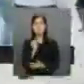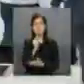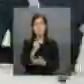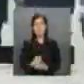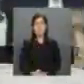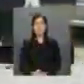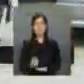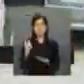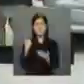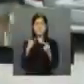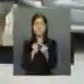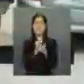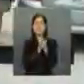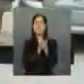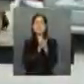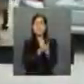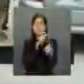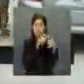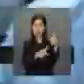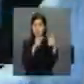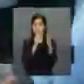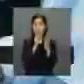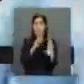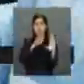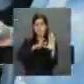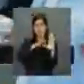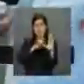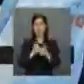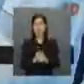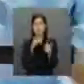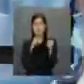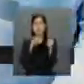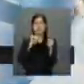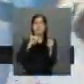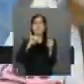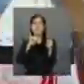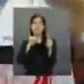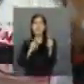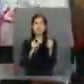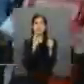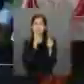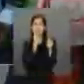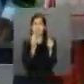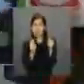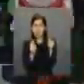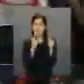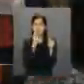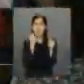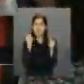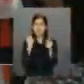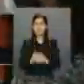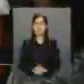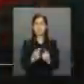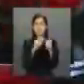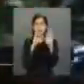าเสียงช่วยนายธนาธีระวานิชผู้สมัครเขต6พญาไทดินแดงทักทายประชาชนในตลาดยังคงเป็นรูปแบบการหาเสียงที่ใช้